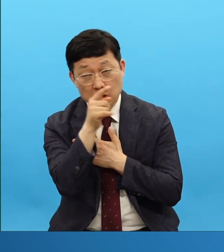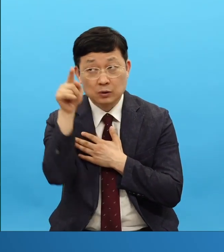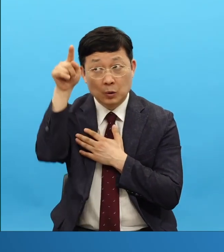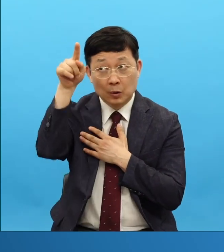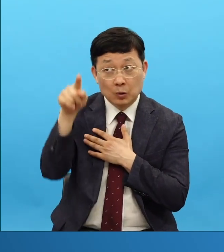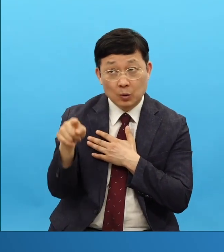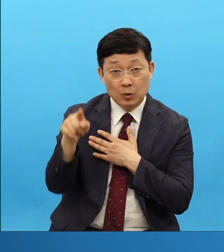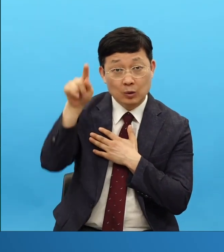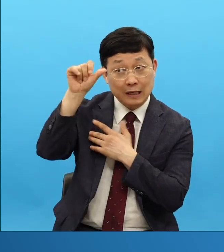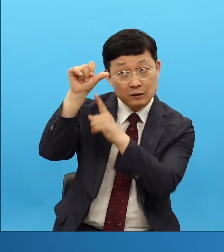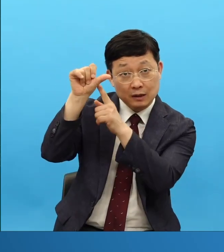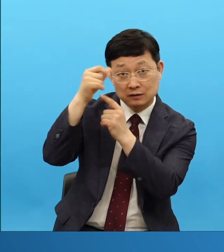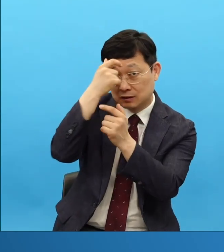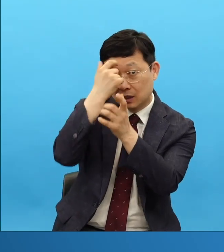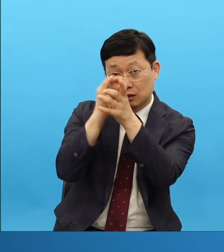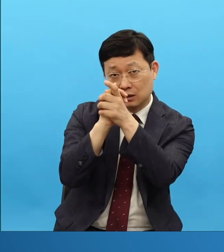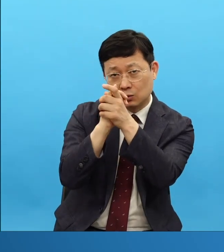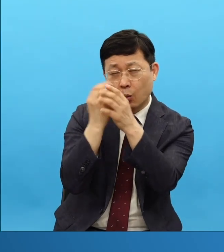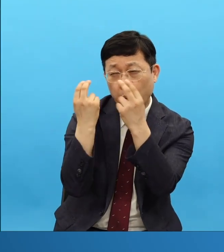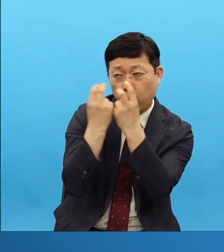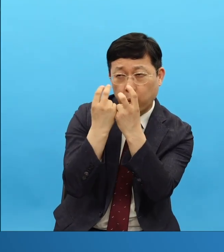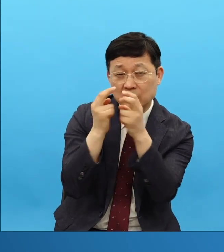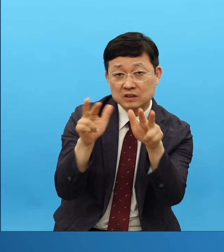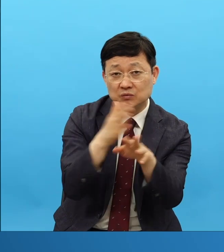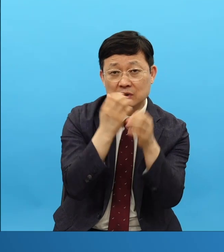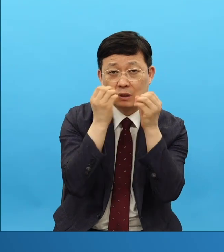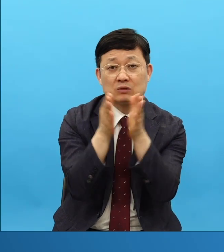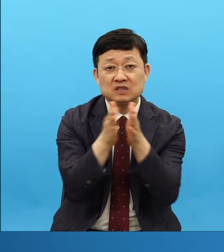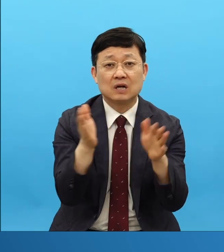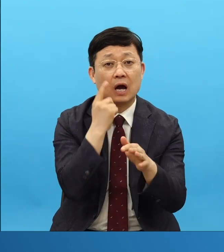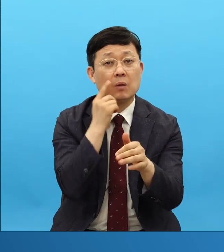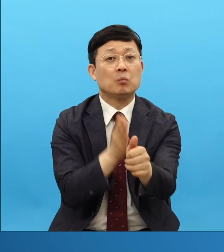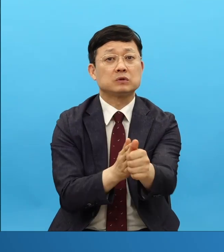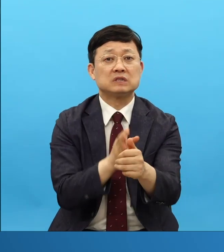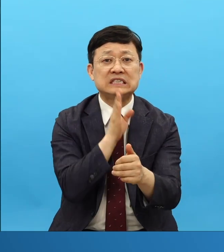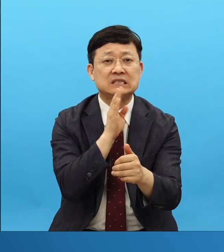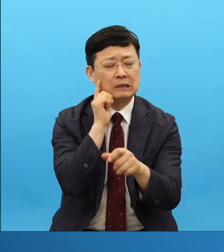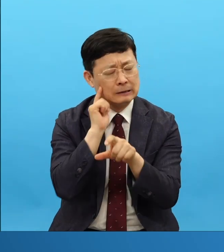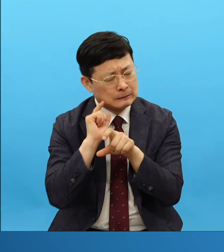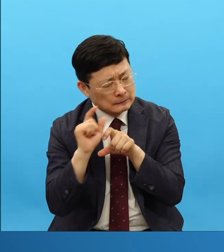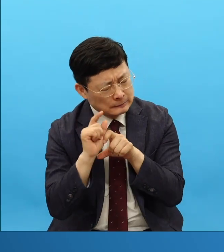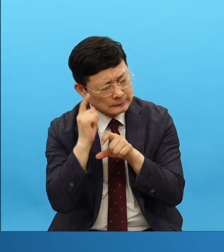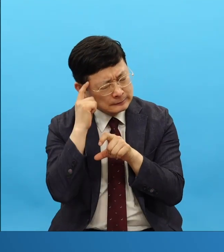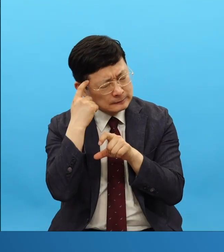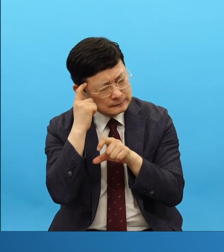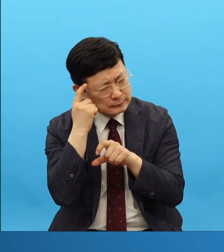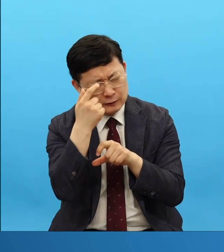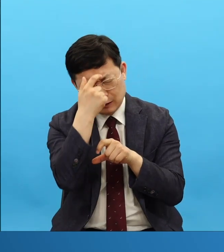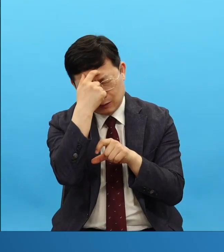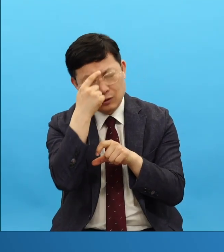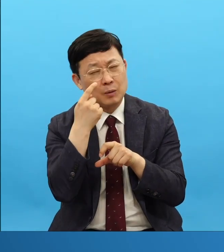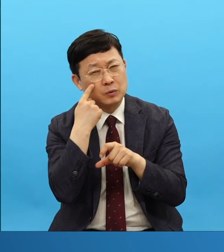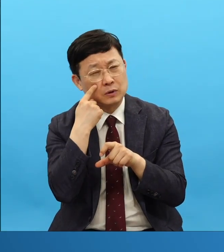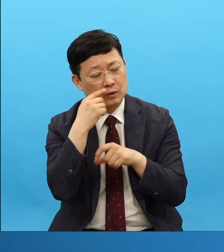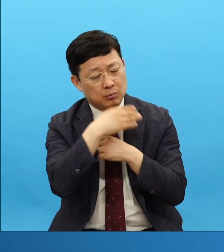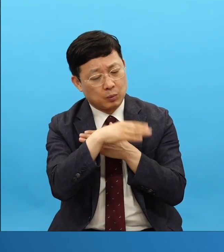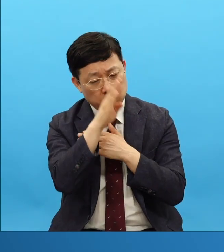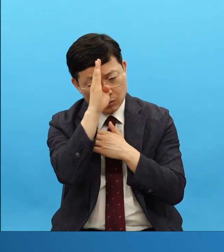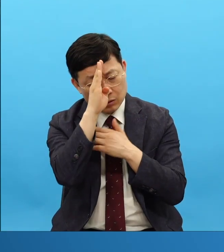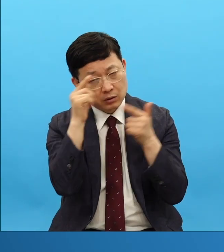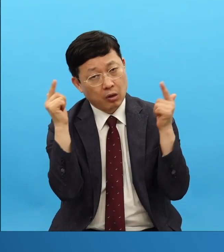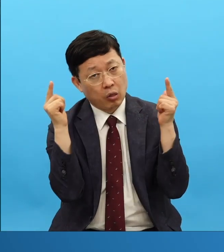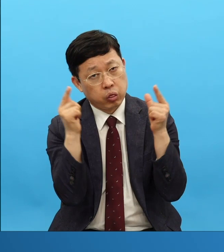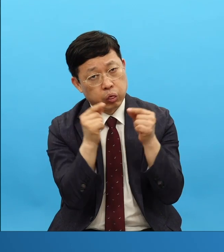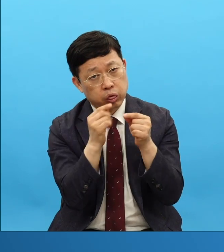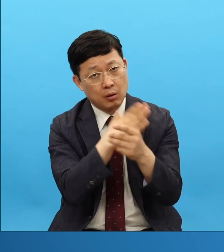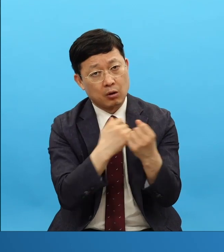하는가 한번 시작을 해보세요. And if there are people who are praying for their health or other important things, 진짜 한번 고민해 보라니까요. really start with 그러면 this. 열리게 되어 있습니다. Then the doors